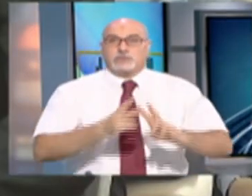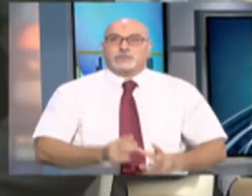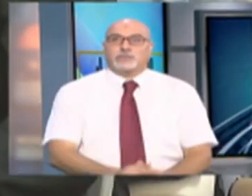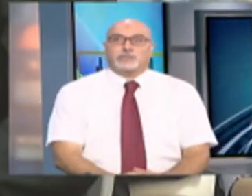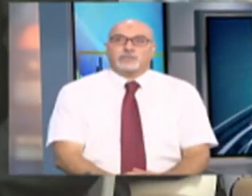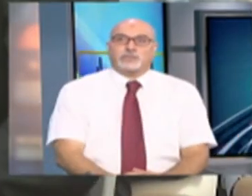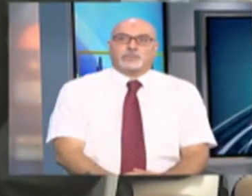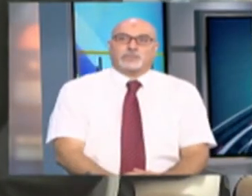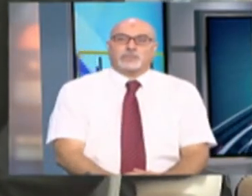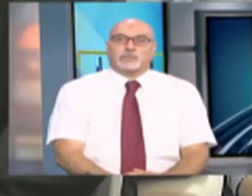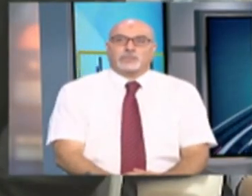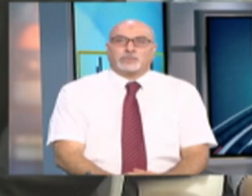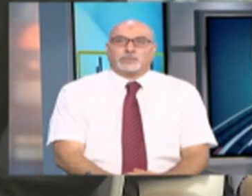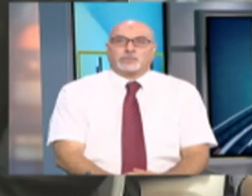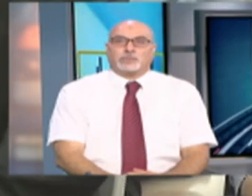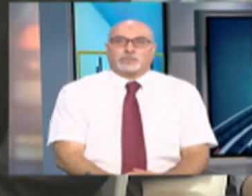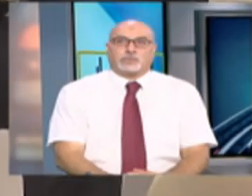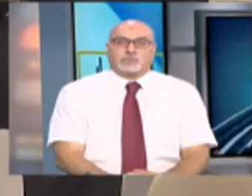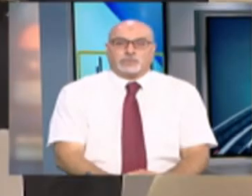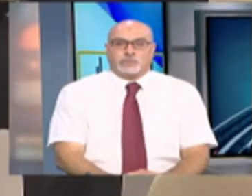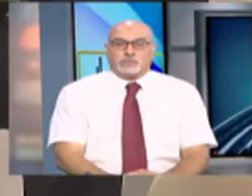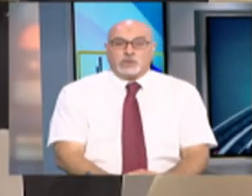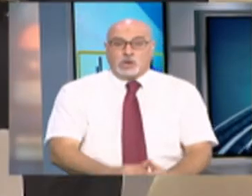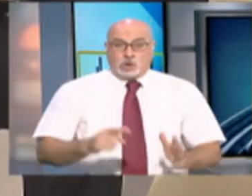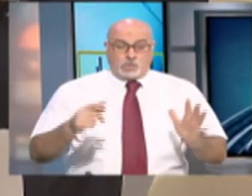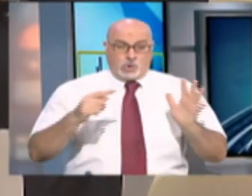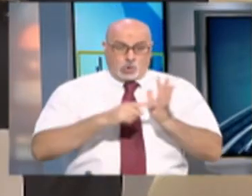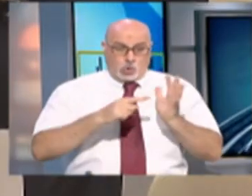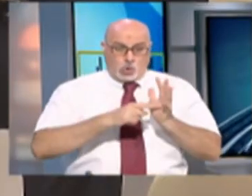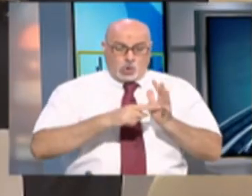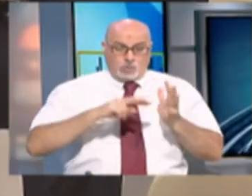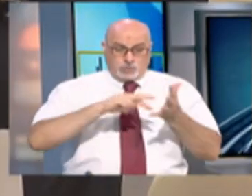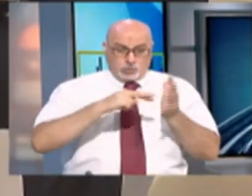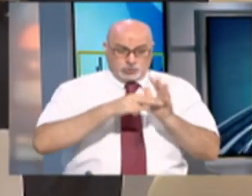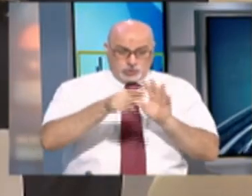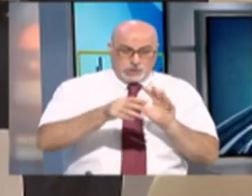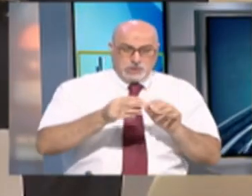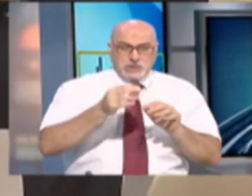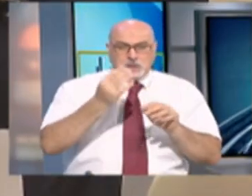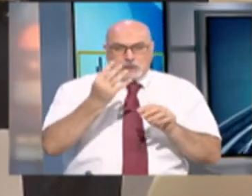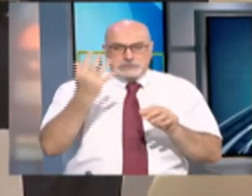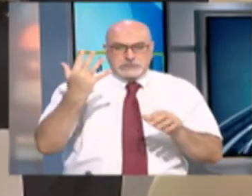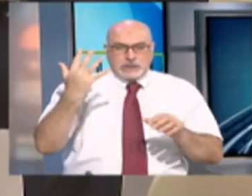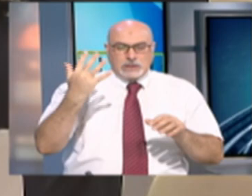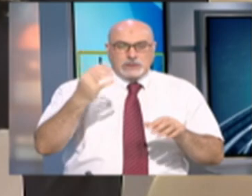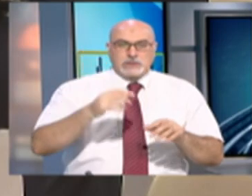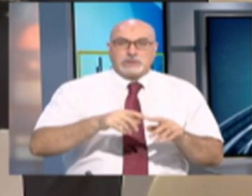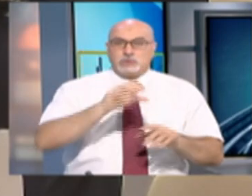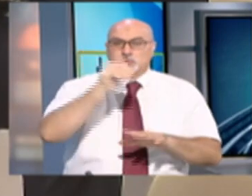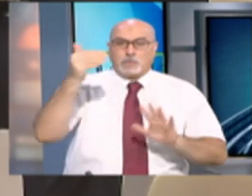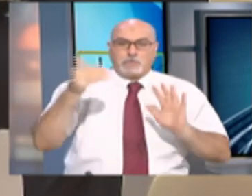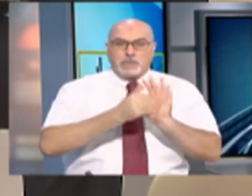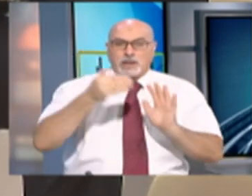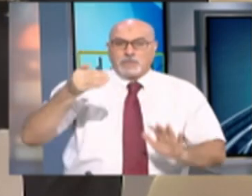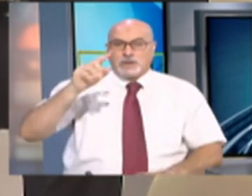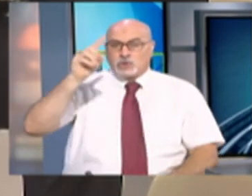أعتقد بانتهاء المشروع هذا الخمس مشاريع نتاع 300,000 متر مكعب